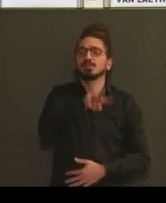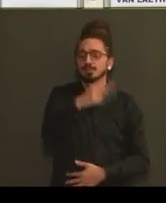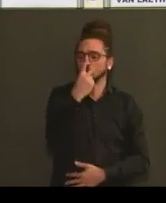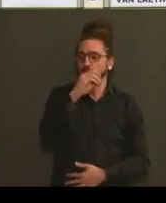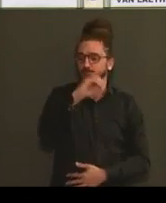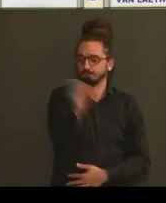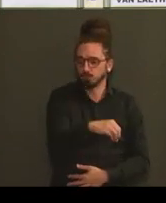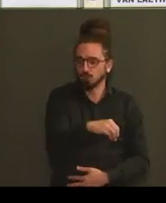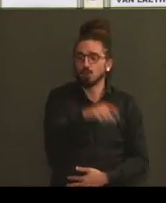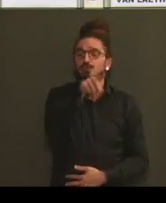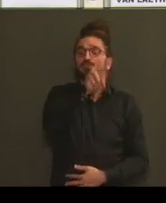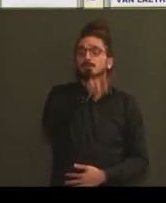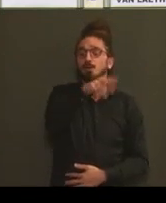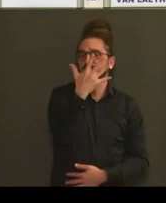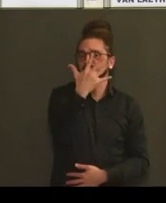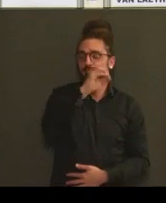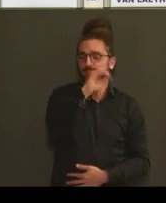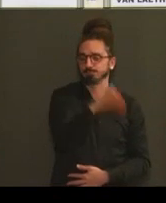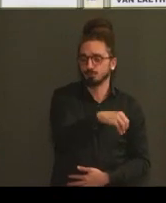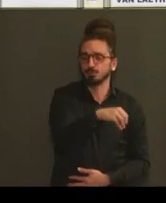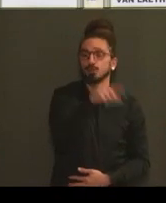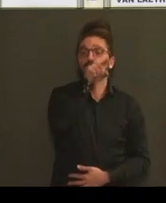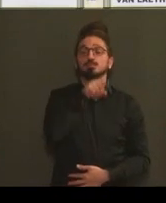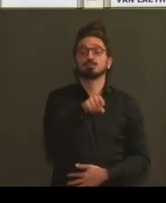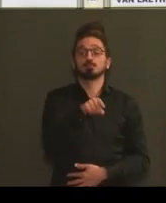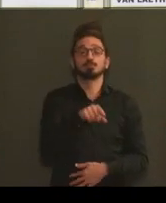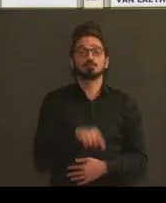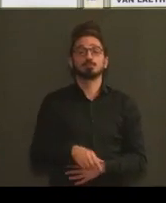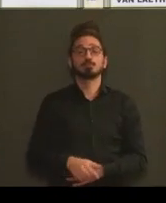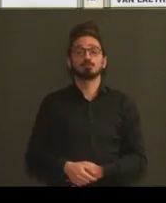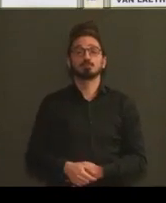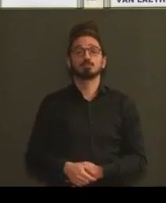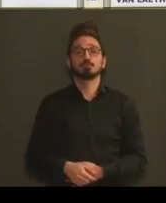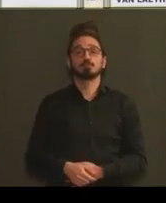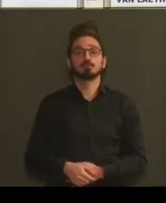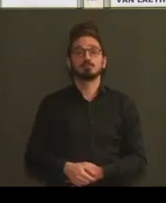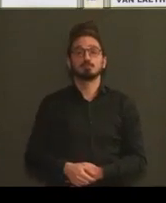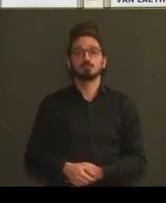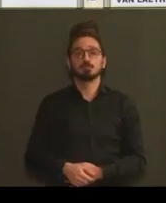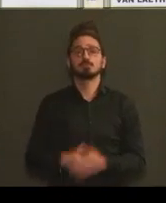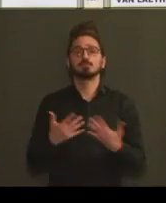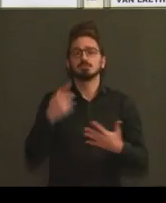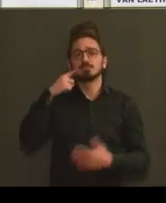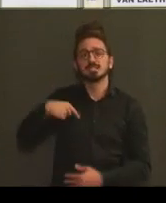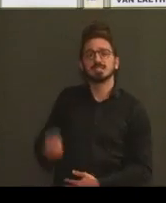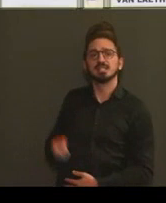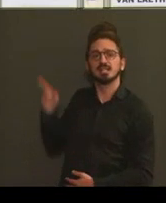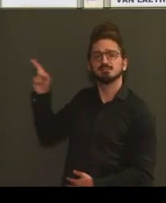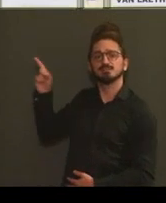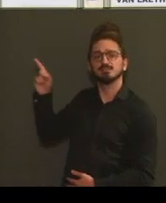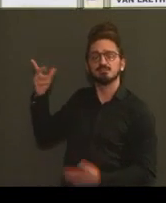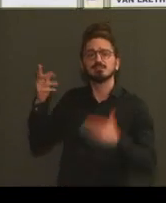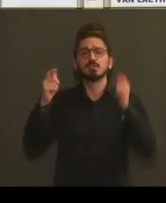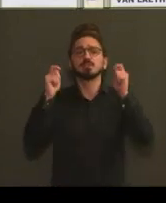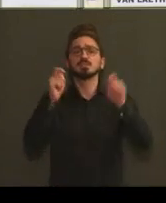3%. Dans le dernier graphique, vous allez voir effectivement le nombre d'hospitalisations venant des maisons de repos et de soins qui